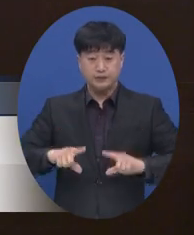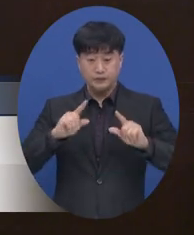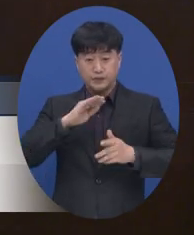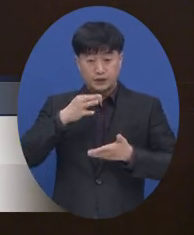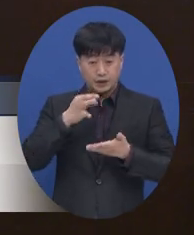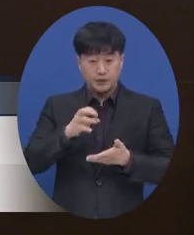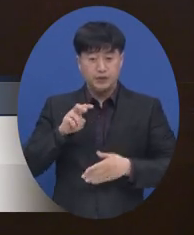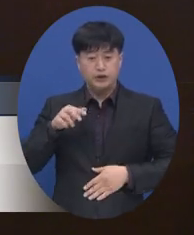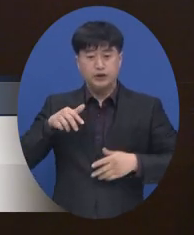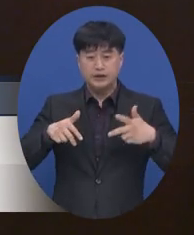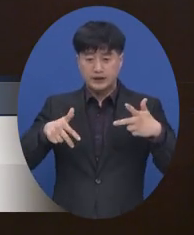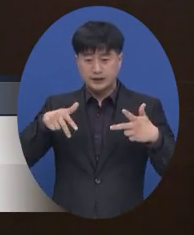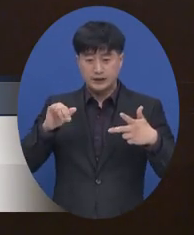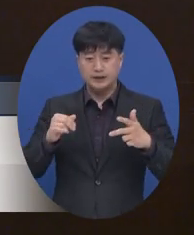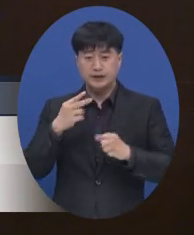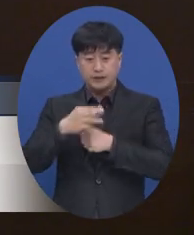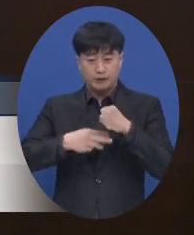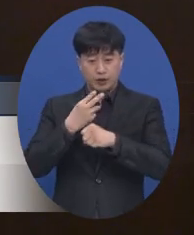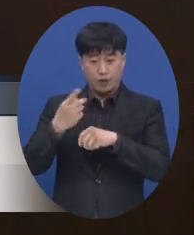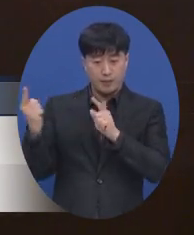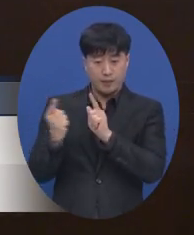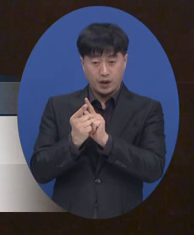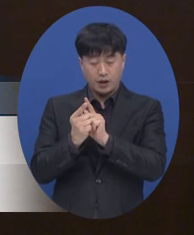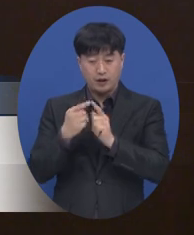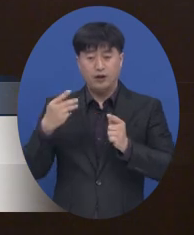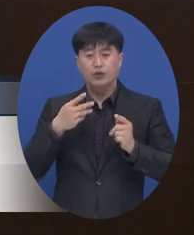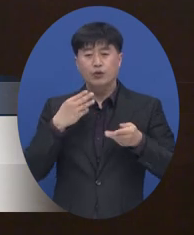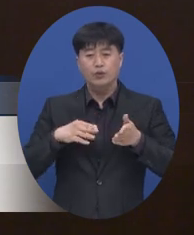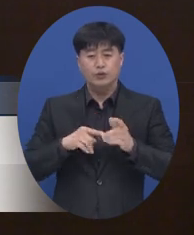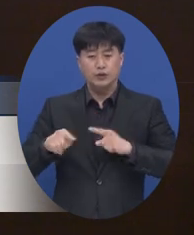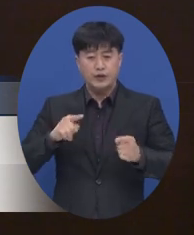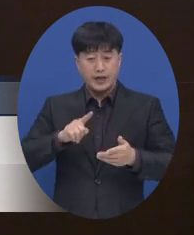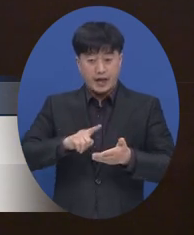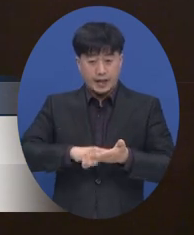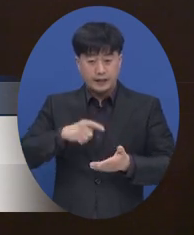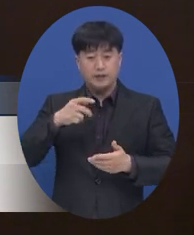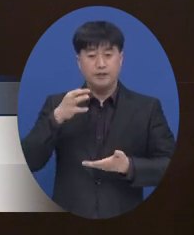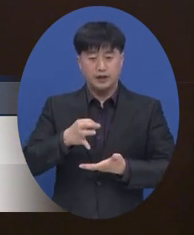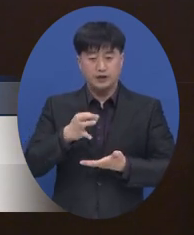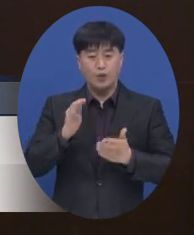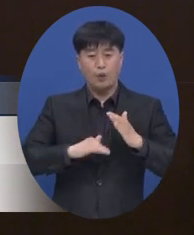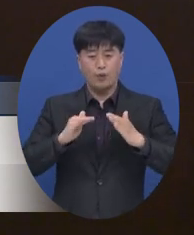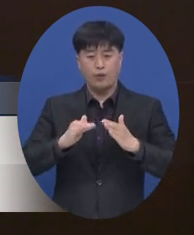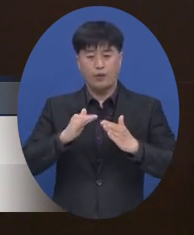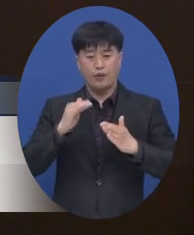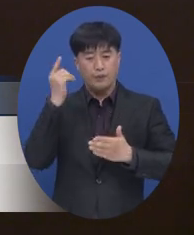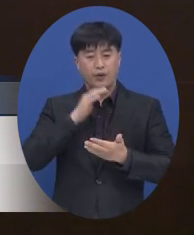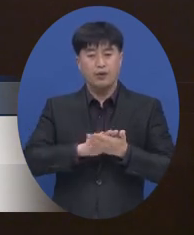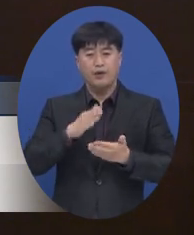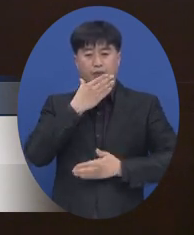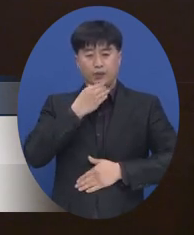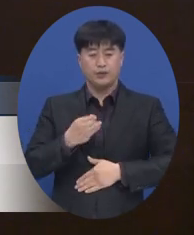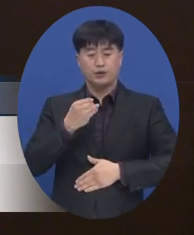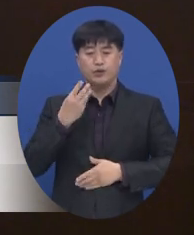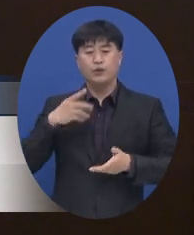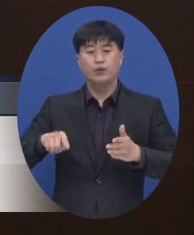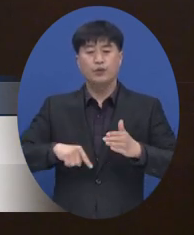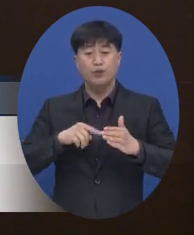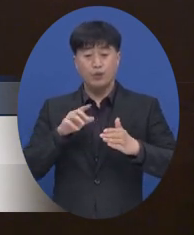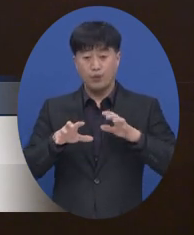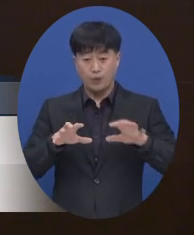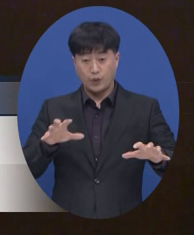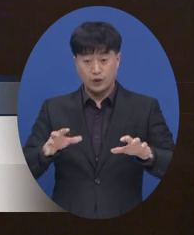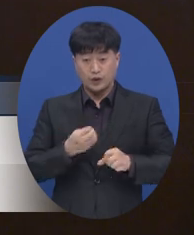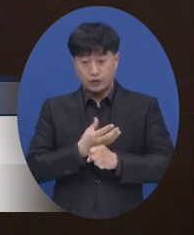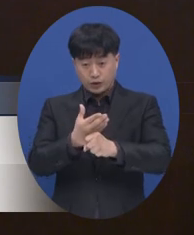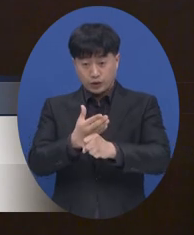예산은 민선 7기 3년차를 맞아 도정의 핵심 가치인 공정, 평화, 복지를 도내